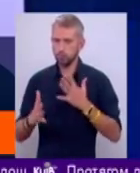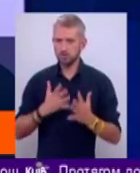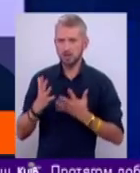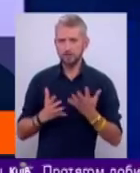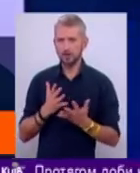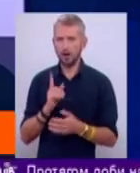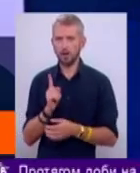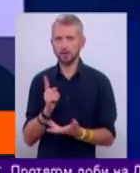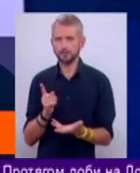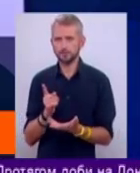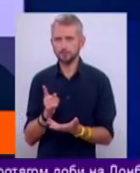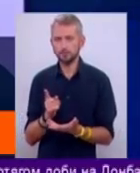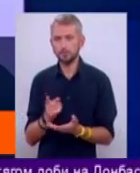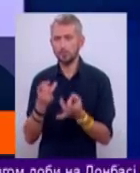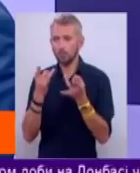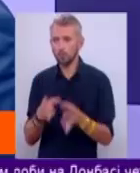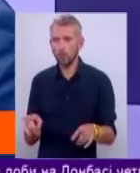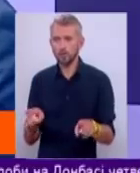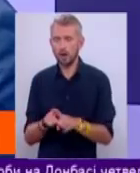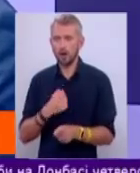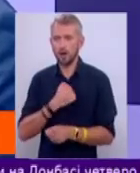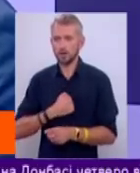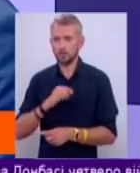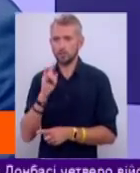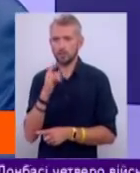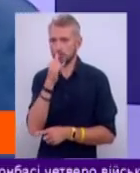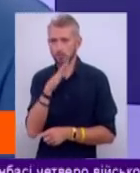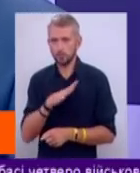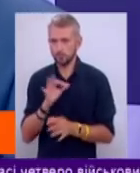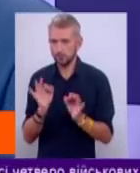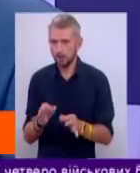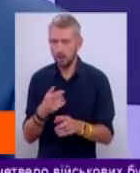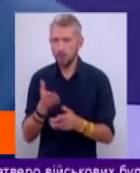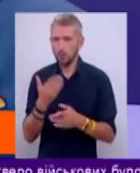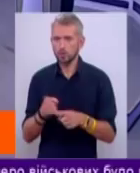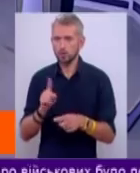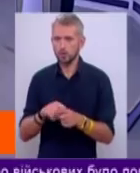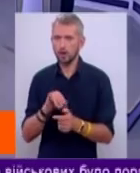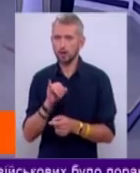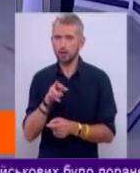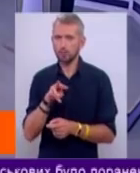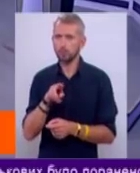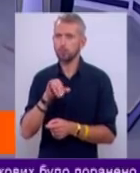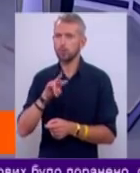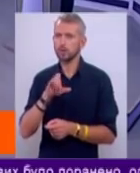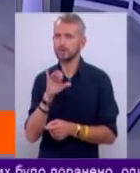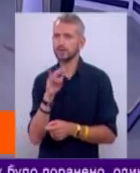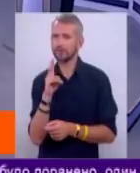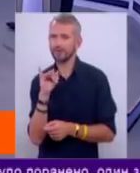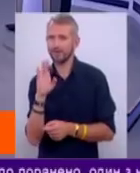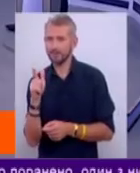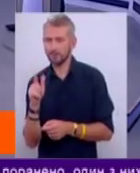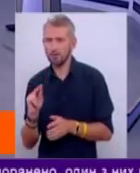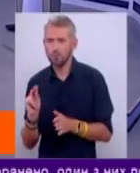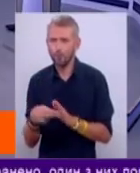але, ну, звичайно, просто так агресивною дитина жодним чином не стане. Можливо, ця імпульсивність спровокована і потім